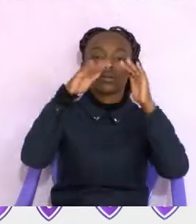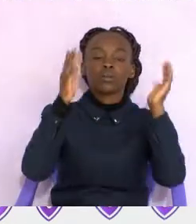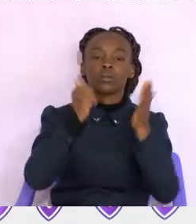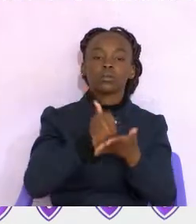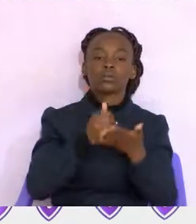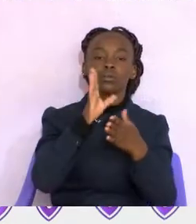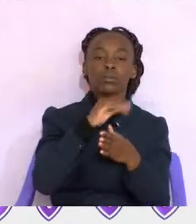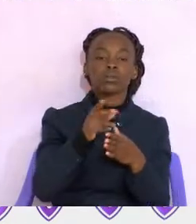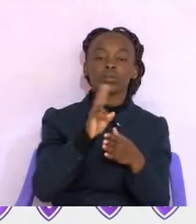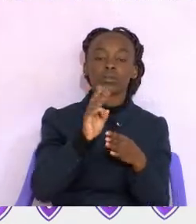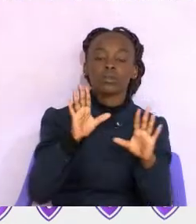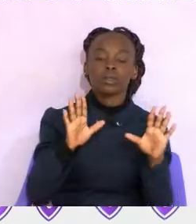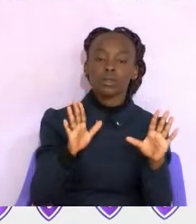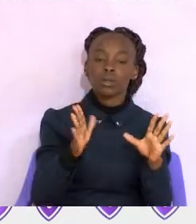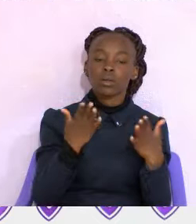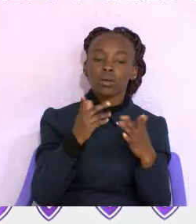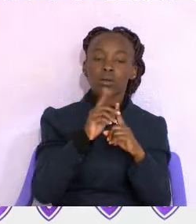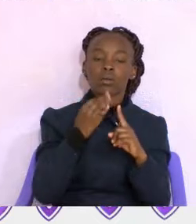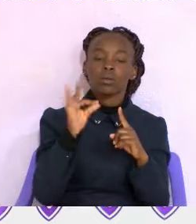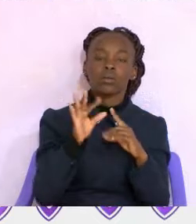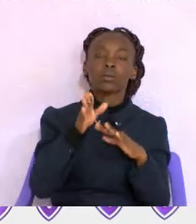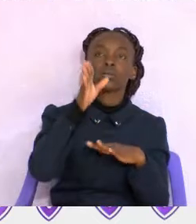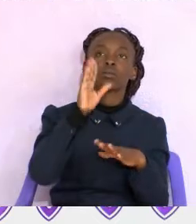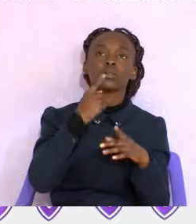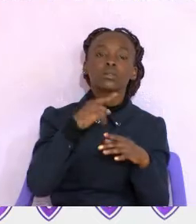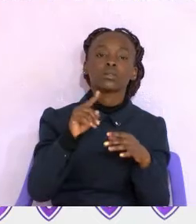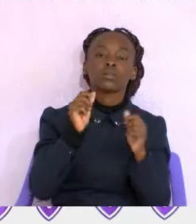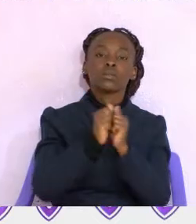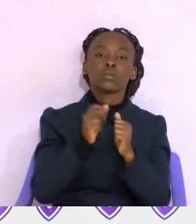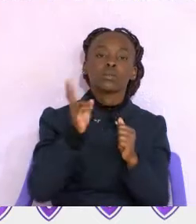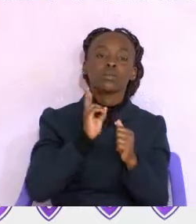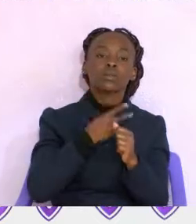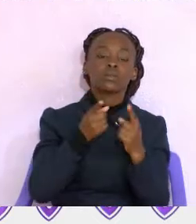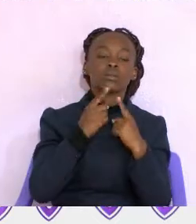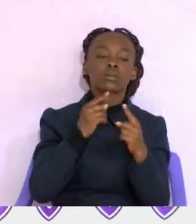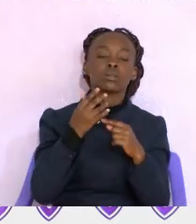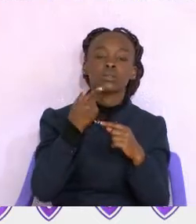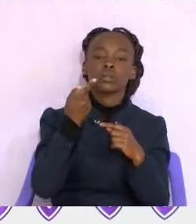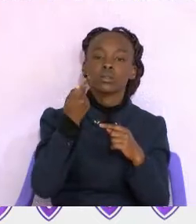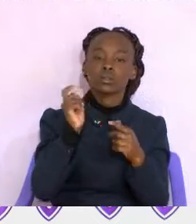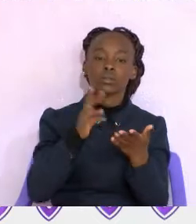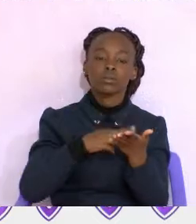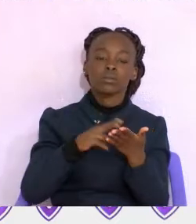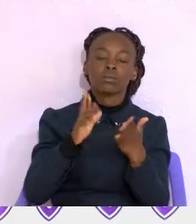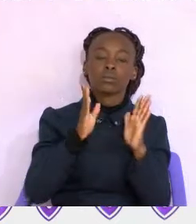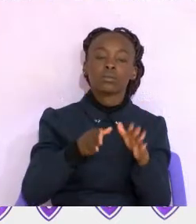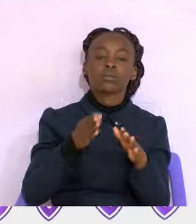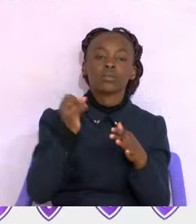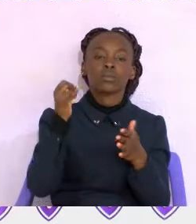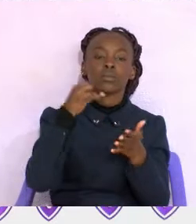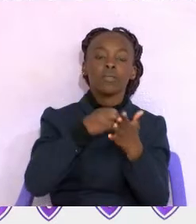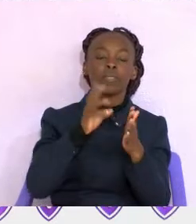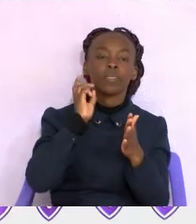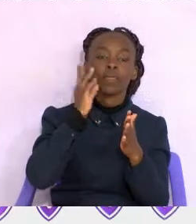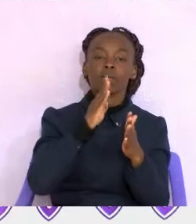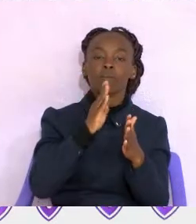kuona ikawe kama jinsi neno la Mungu limesema kwetu. Tell the righteous it shall be well with them. Kumbuka tumaini la